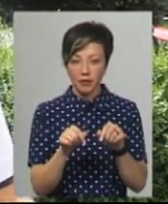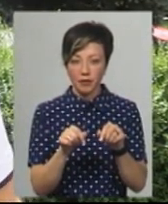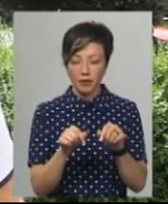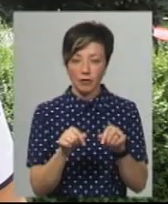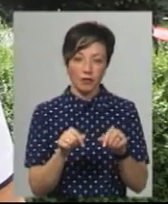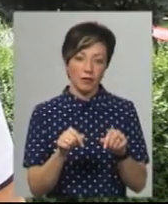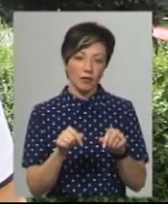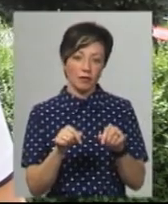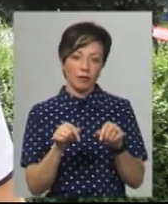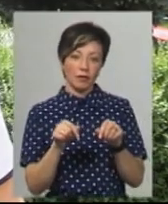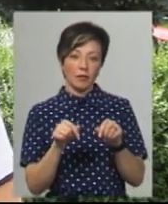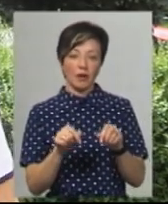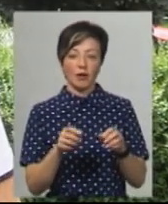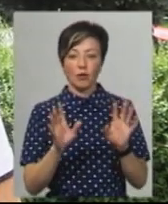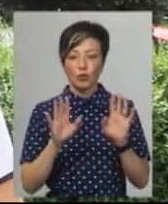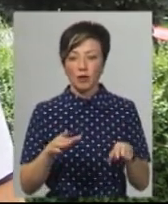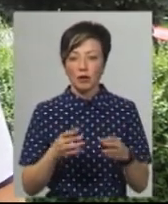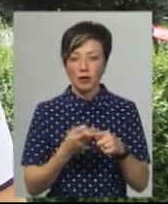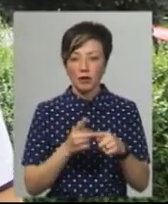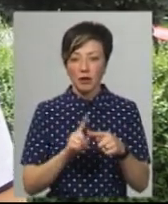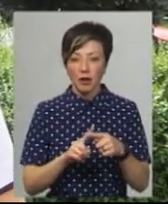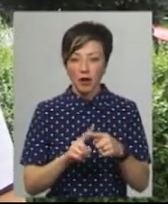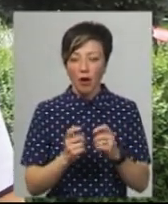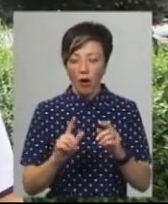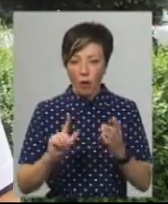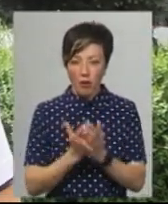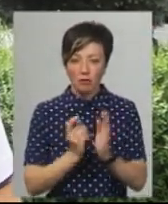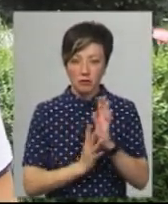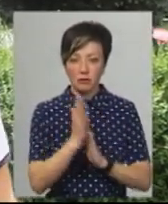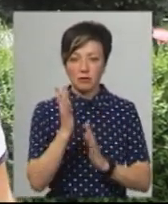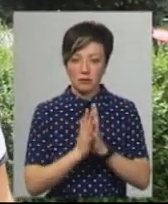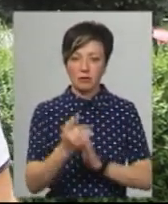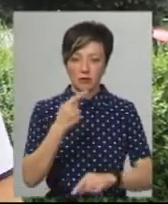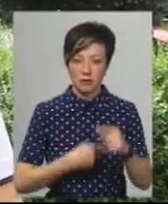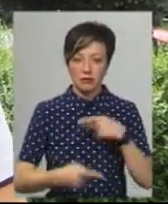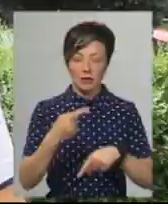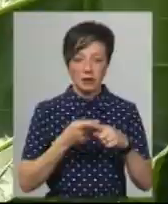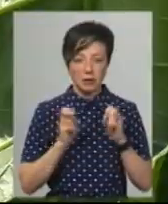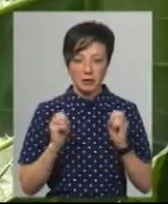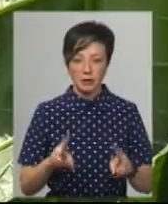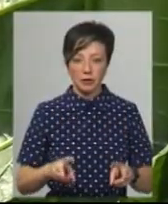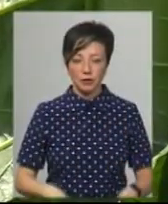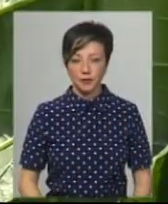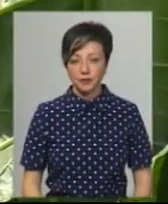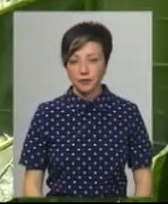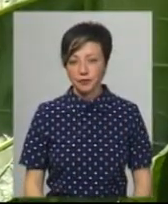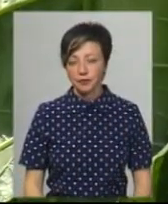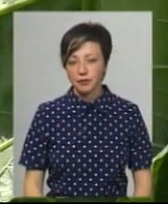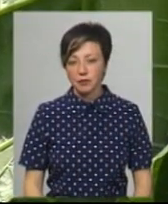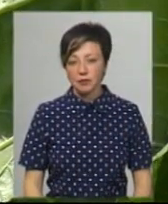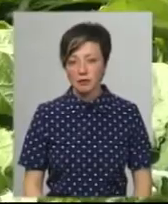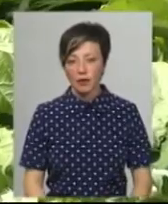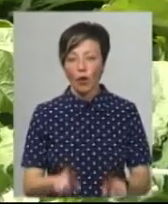сидять, будуть відновлювати її верхню частину. А вона небезпечна. За словами Сергія